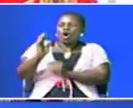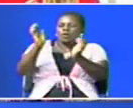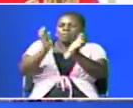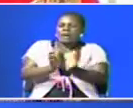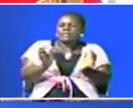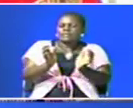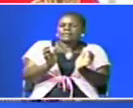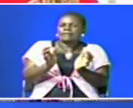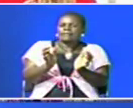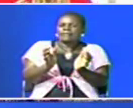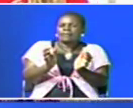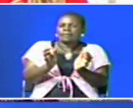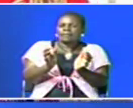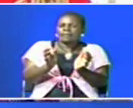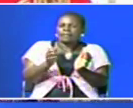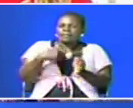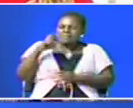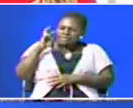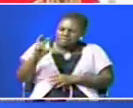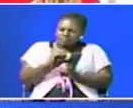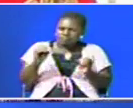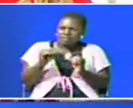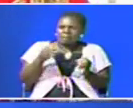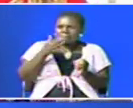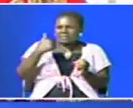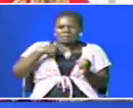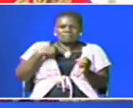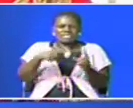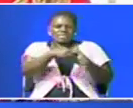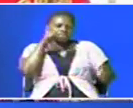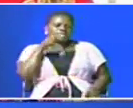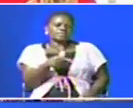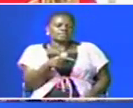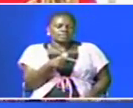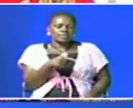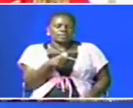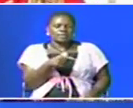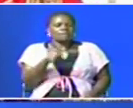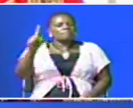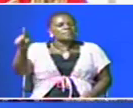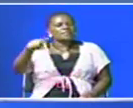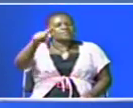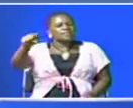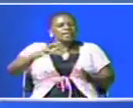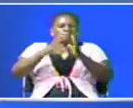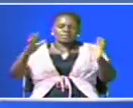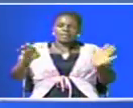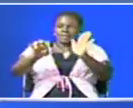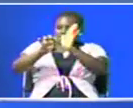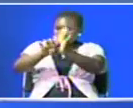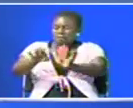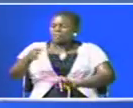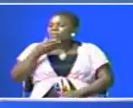vifu. Huyu kwa kuwa mimi kwangu simuone, maana basi afadhali nimuondoe. Na ambapo ni makosa, kama vile yule